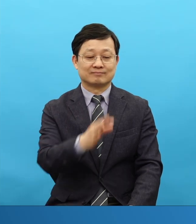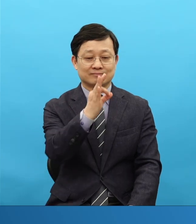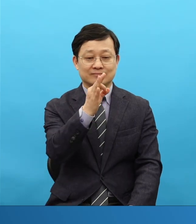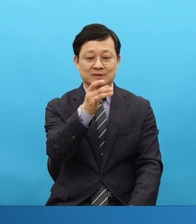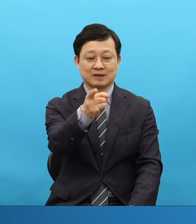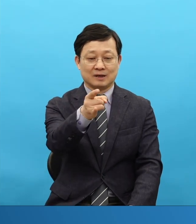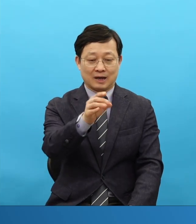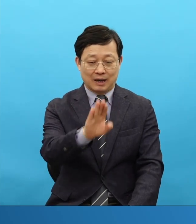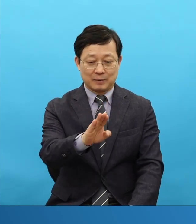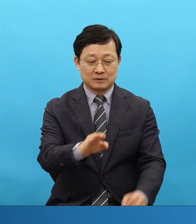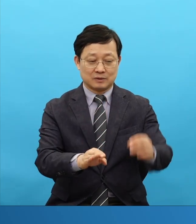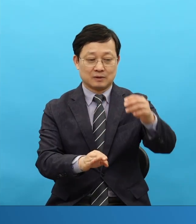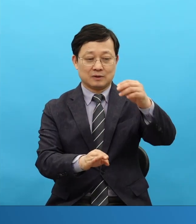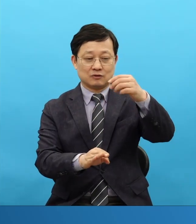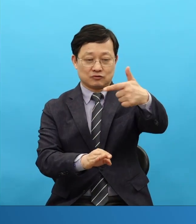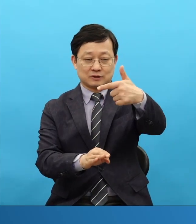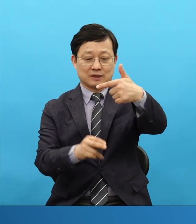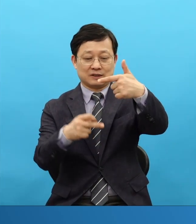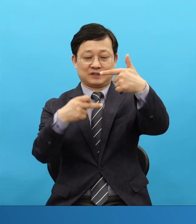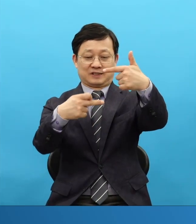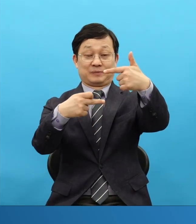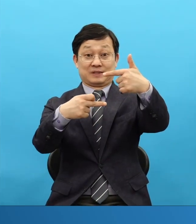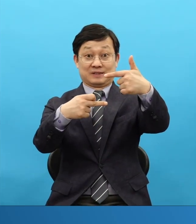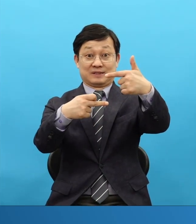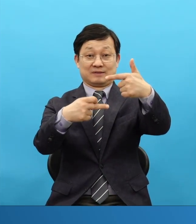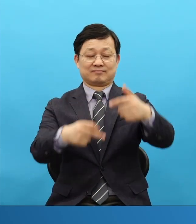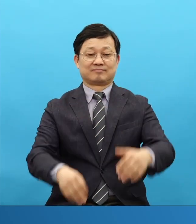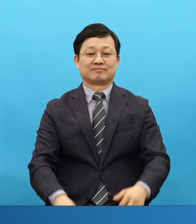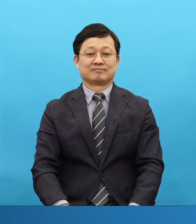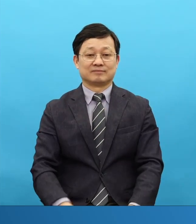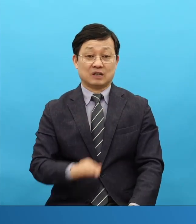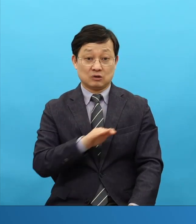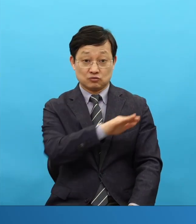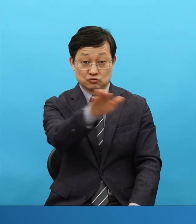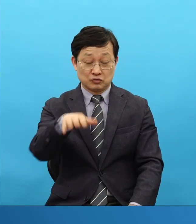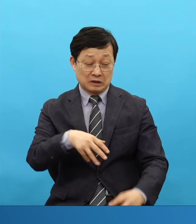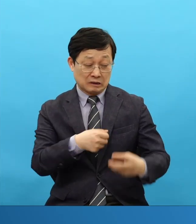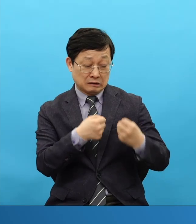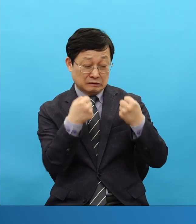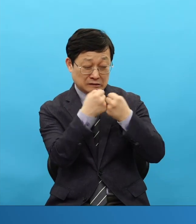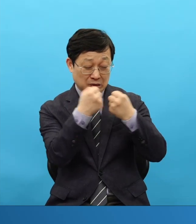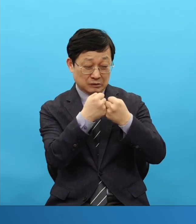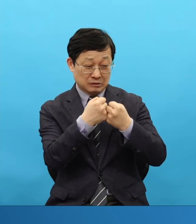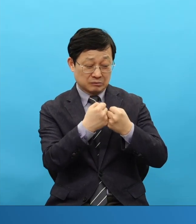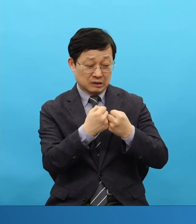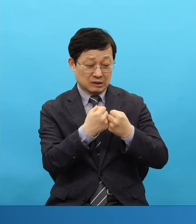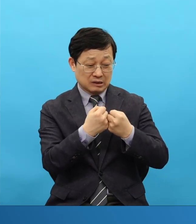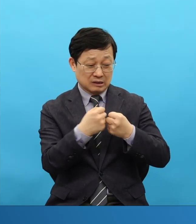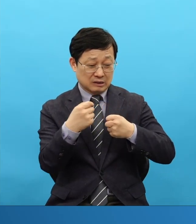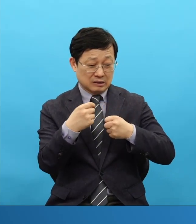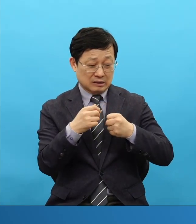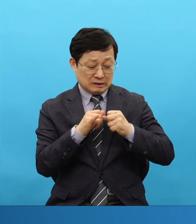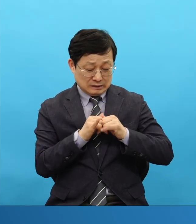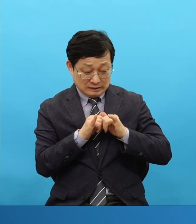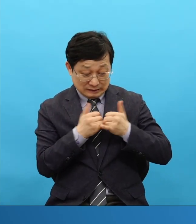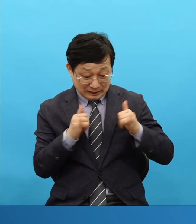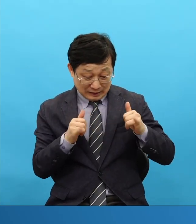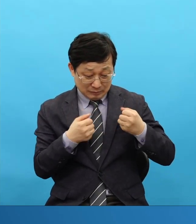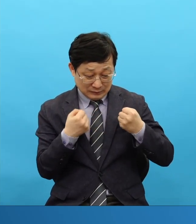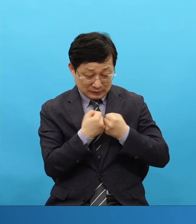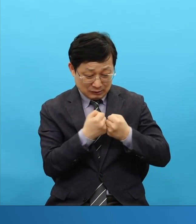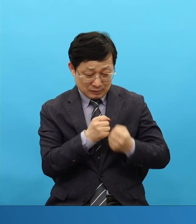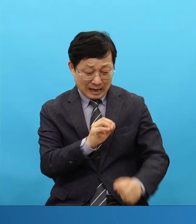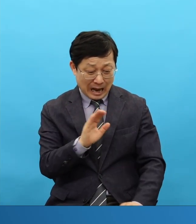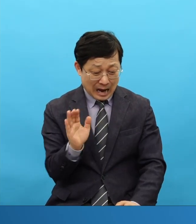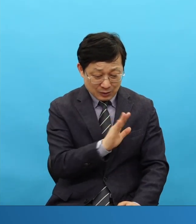에베소 6장 12절에 나오죠. It's in Ephesians 6:12. 우리의 싸움은 혈과 육에 대한 싸움 아닙니다. 사단과의 싸움이다. Our fight